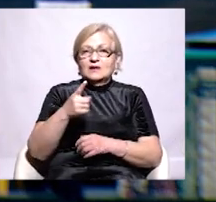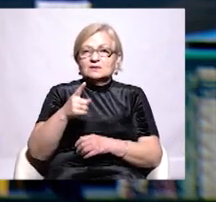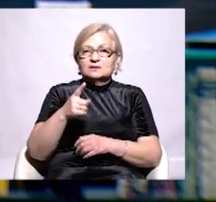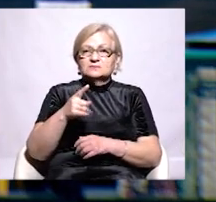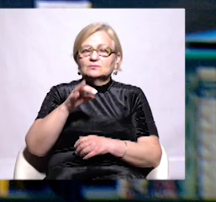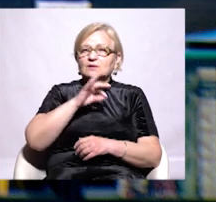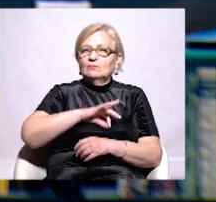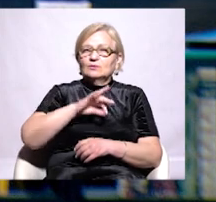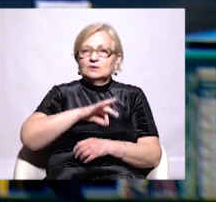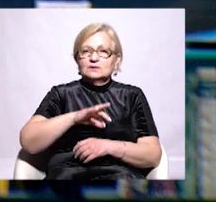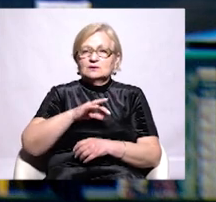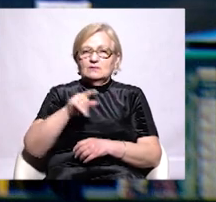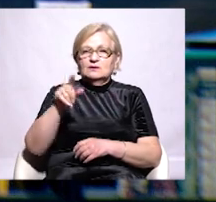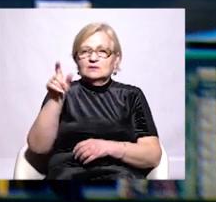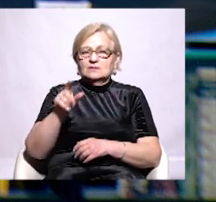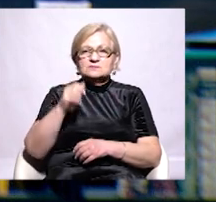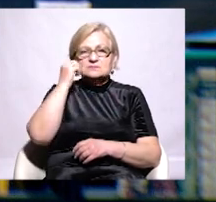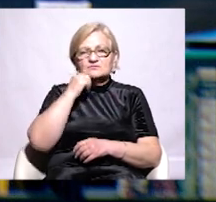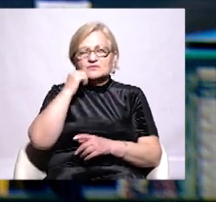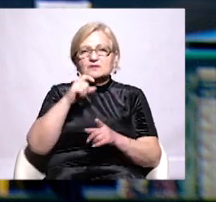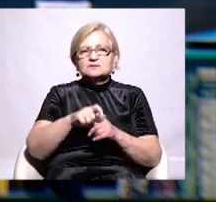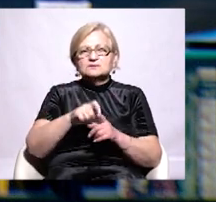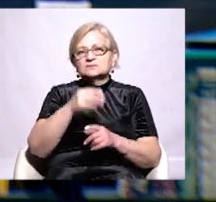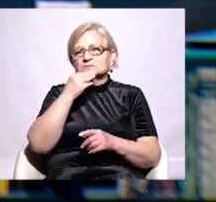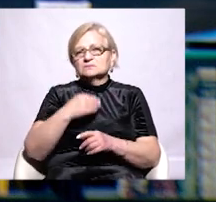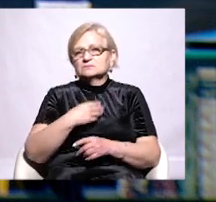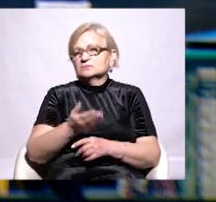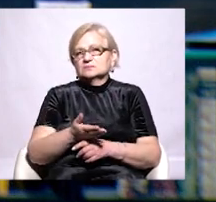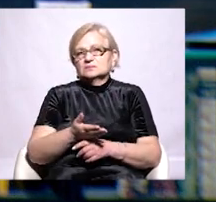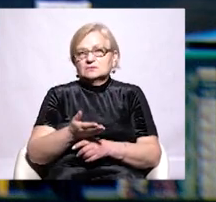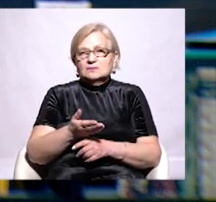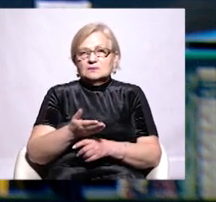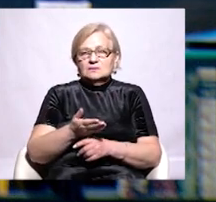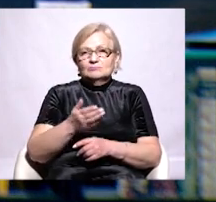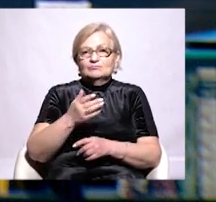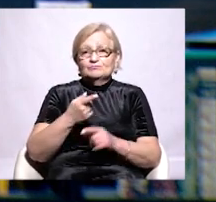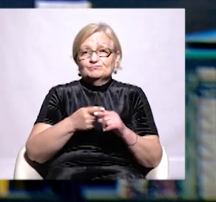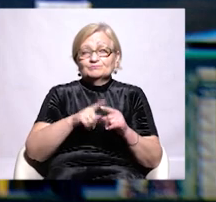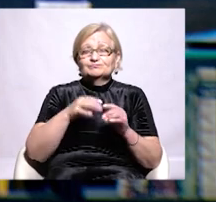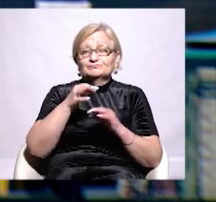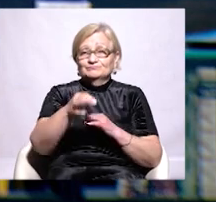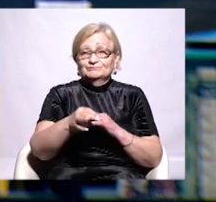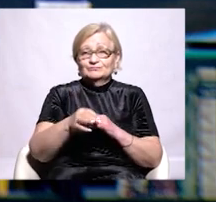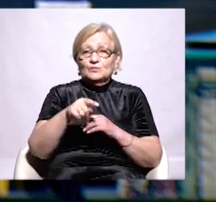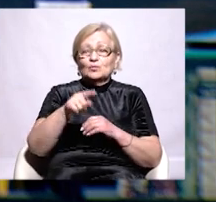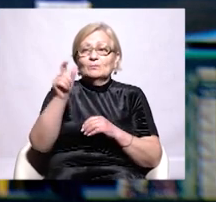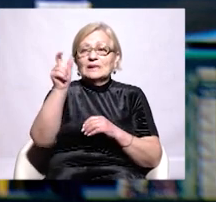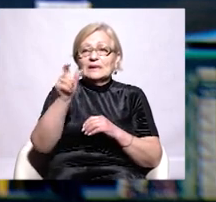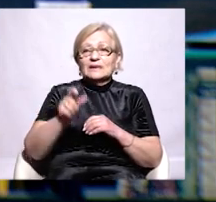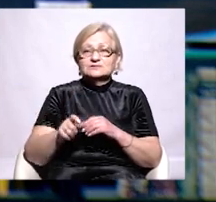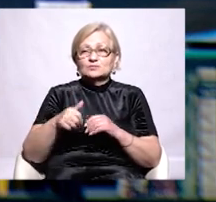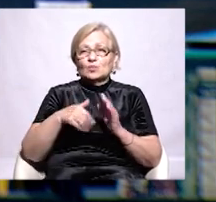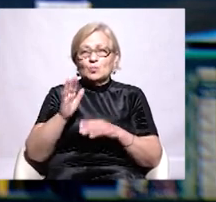ასე ჭარბად ლექსში ავტორმა არქაიზმები? Და თქვენ პასუხი გექნებათ ალბათ ასეთი, იმისთვის, რომ ლექსი უფრო